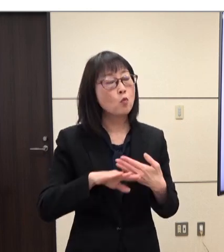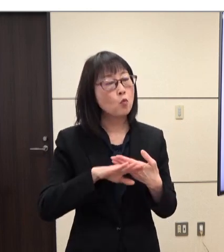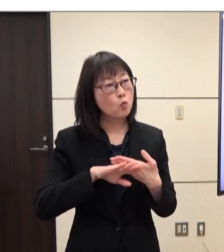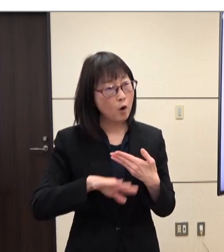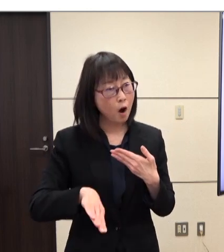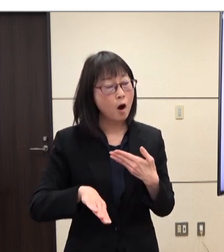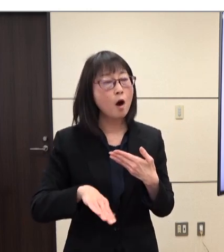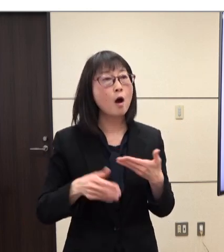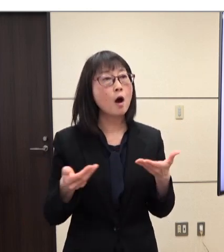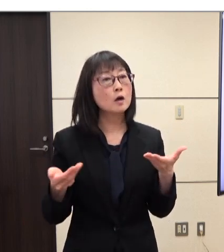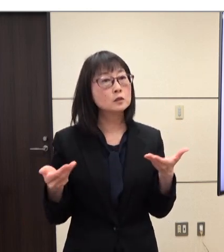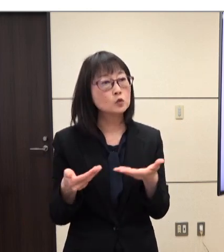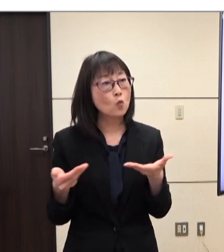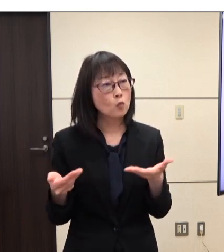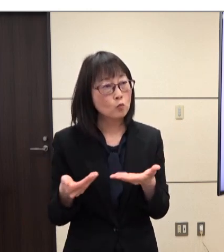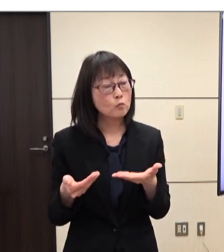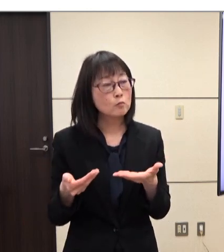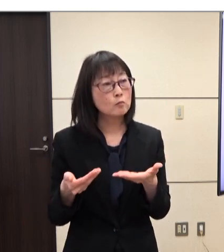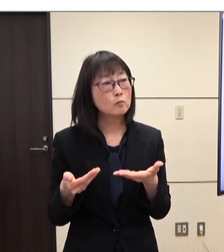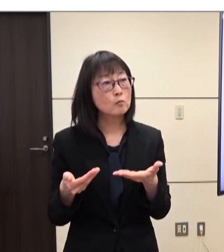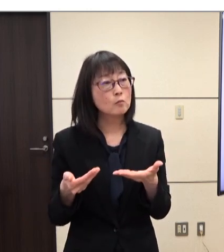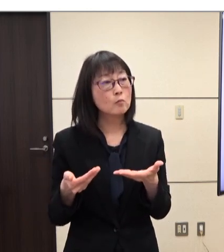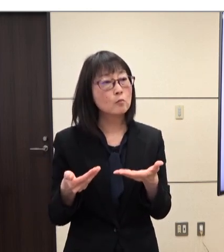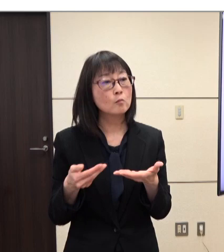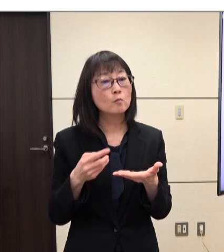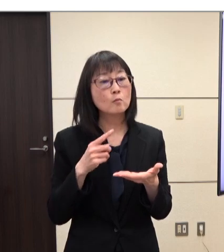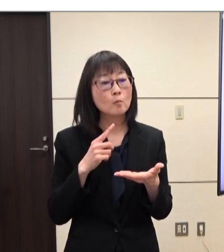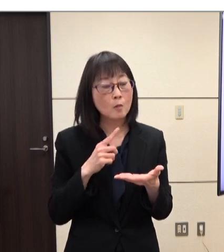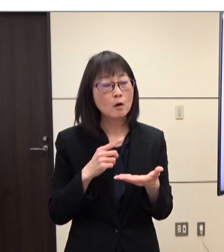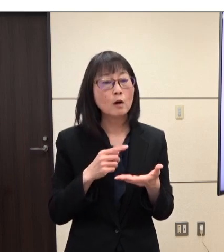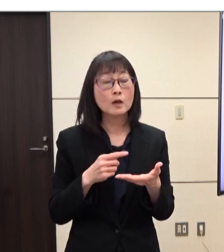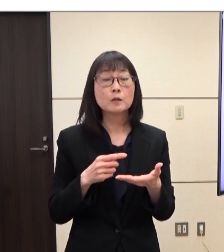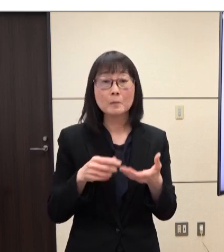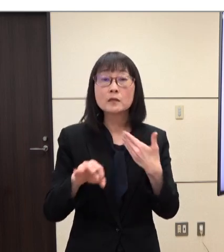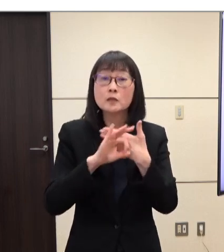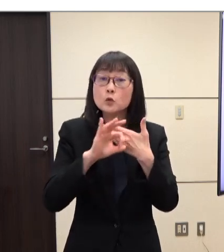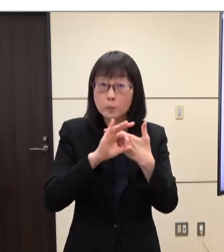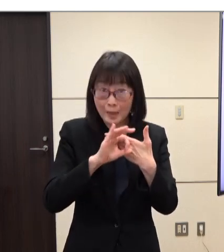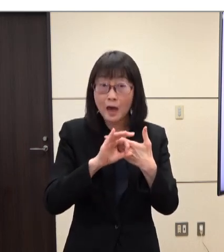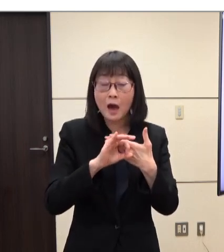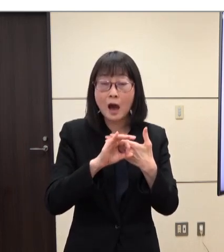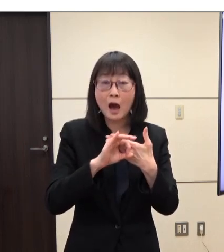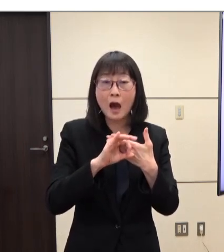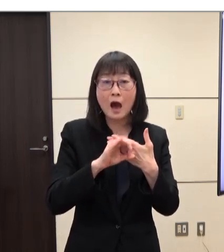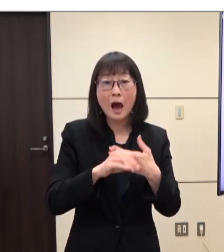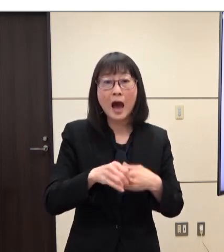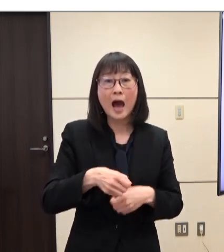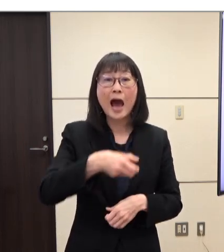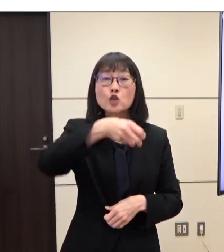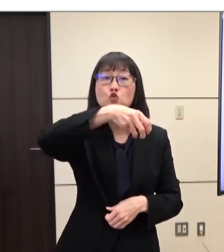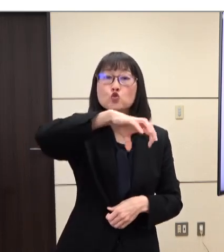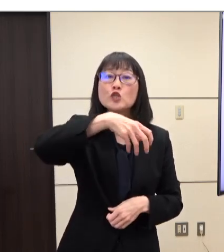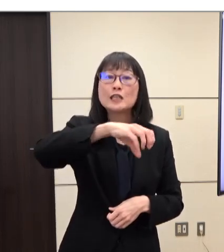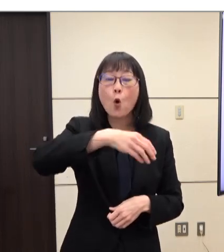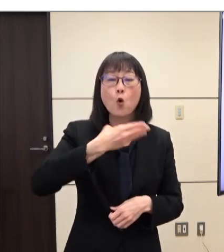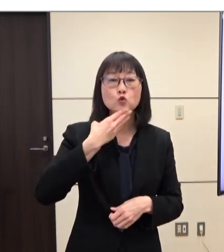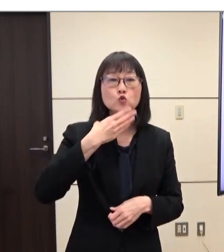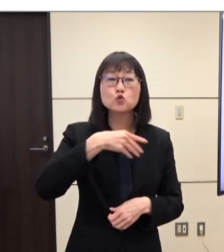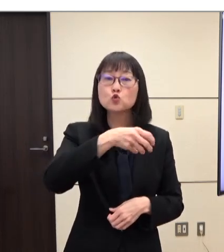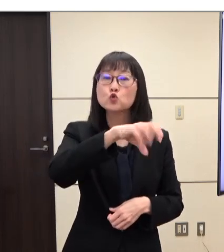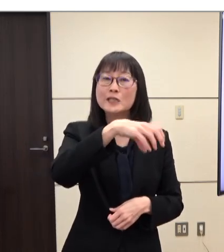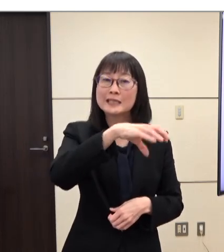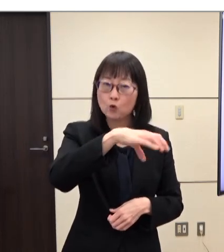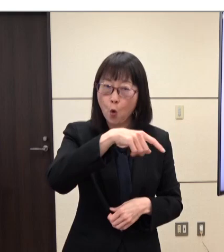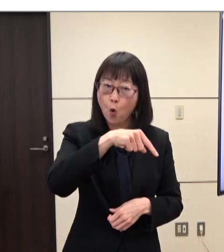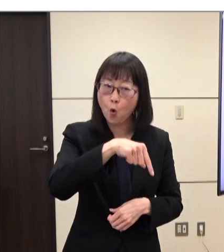に あるんですけども、例えば水道関係だと水道のノウハウをビジネス